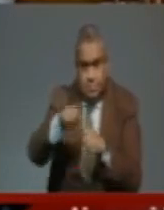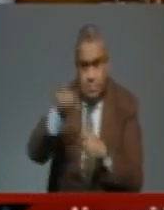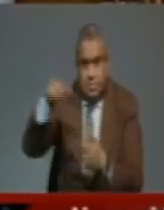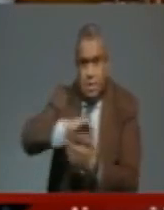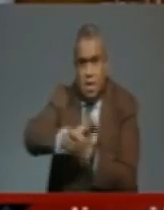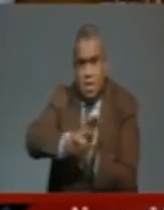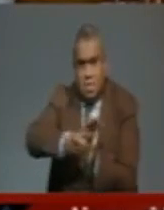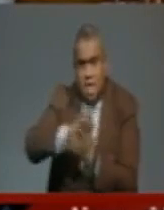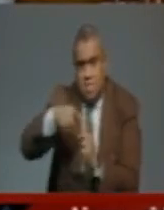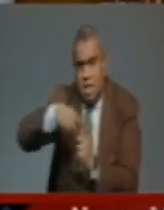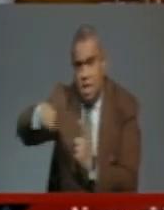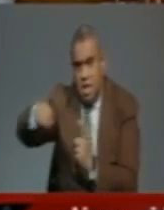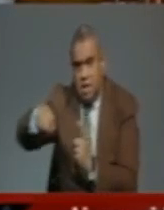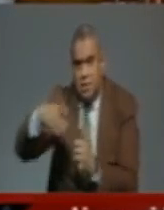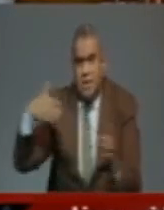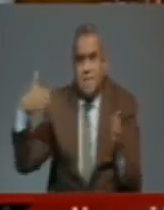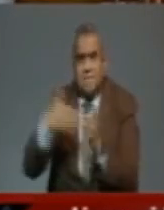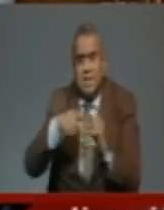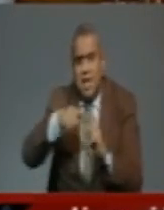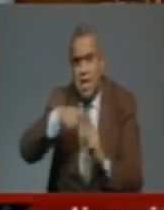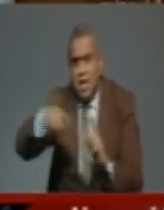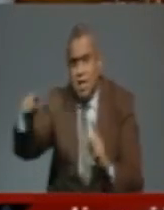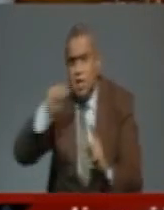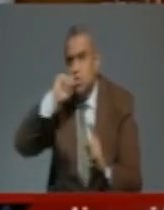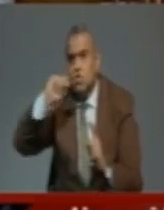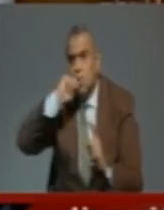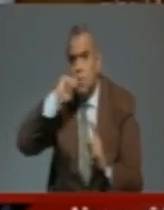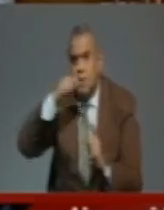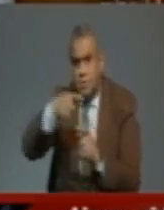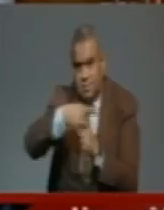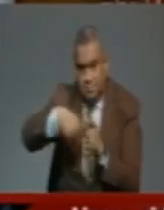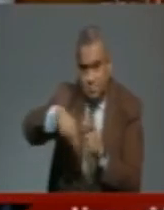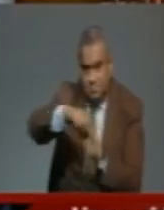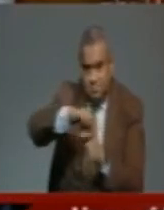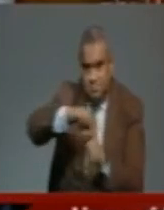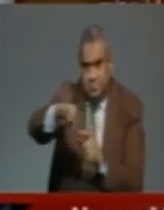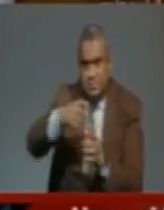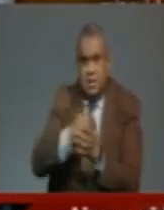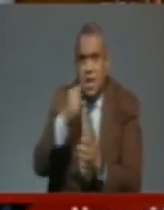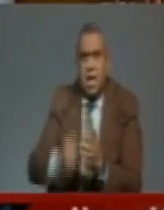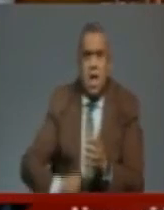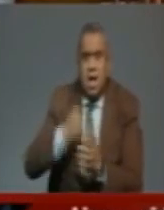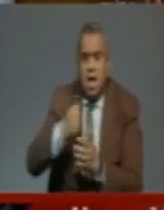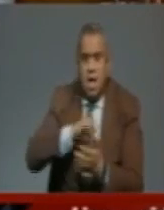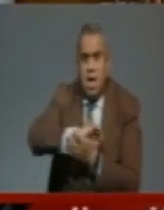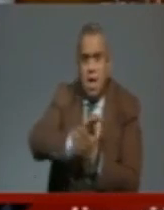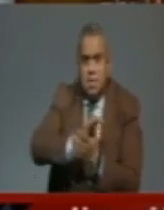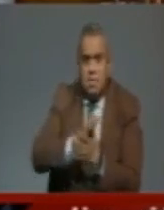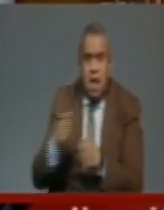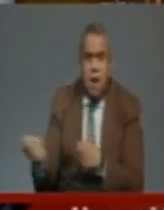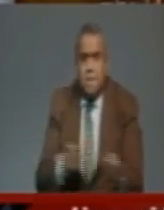الدلتا وبينتهي في ميناء دمياط، وبيربط بينهما خط سكك حديد طنطا المحله المنصوره